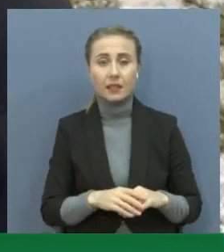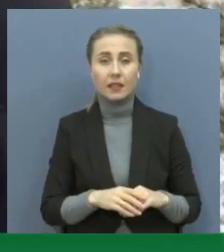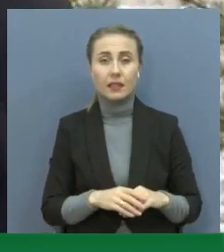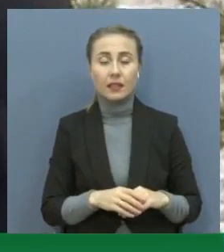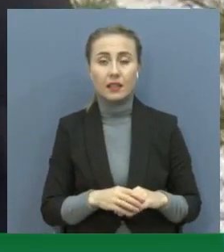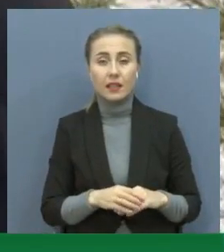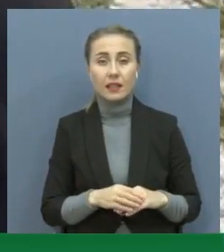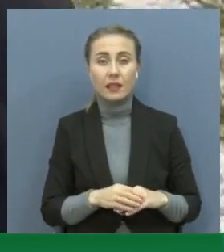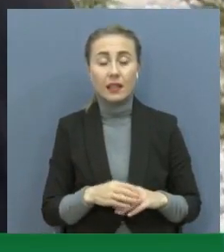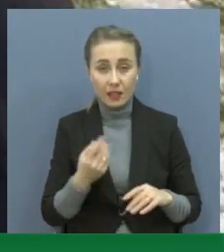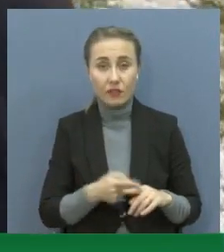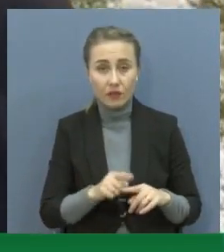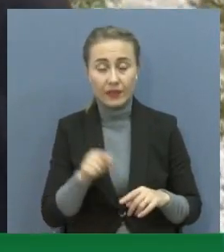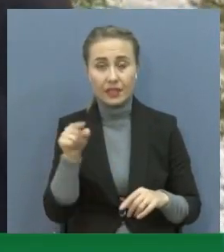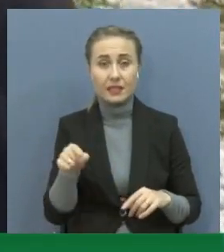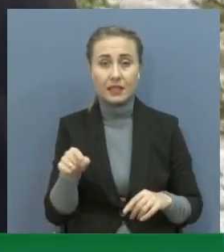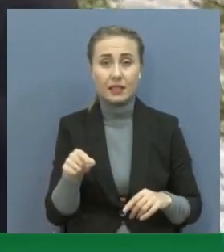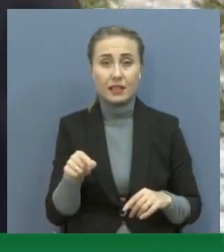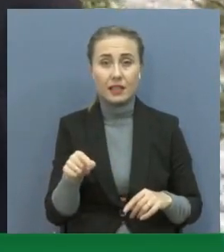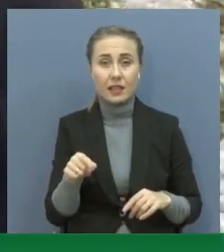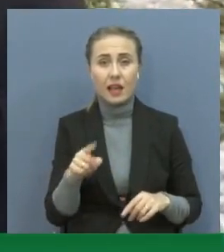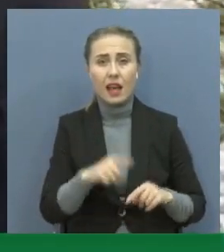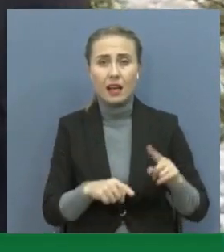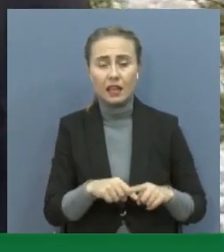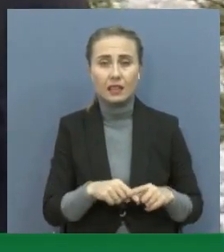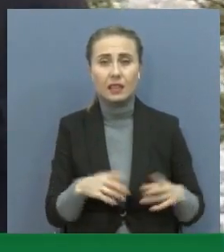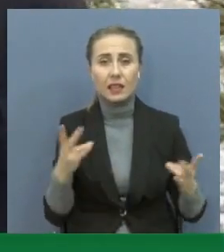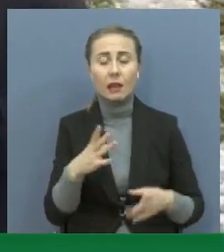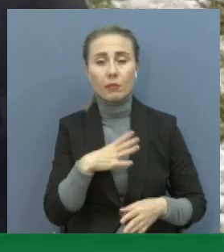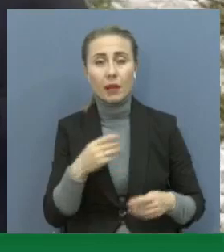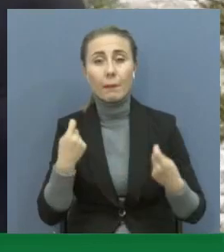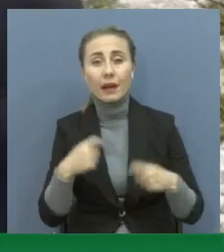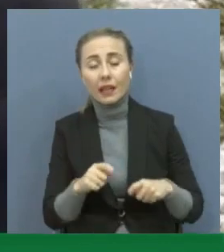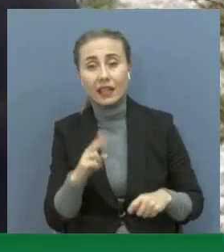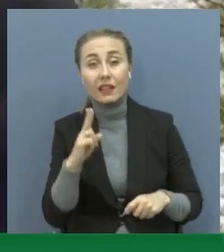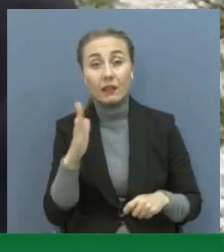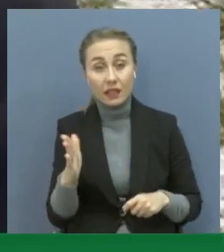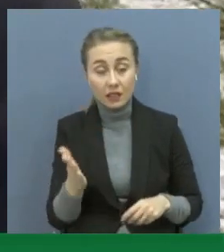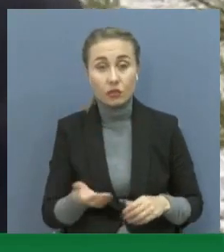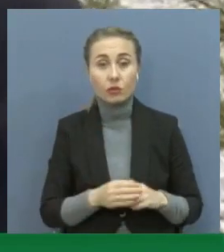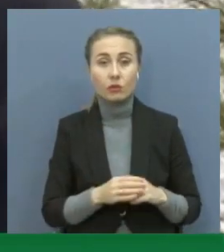и вытащить меня из этого, родителям пришлось продать квартиру